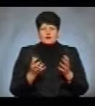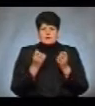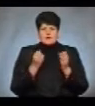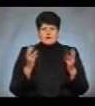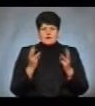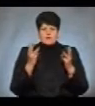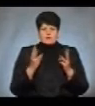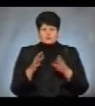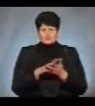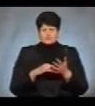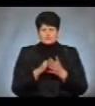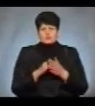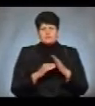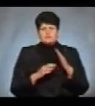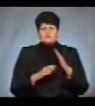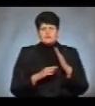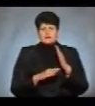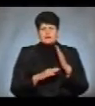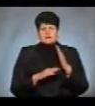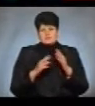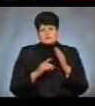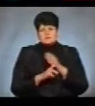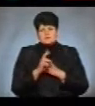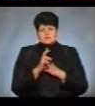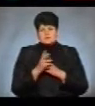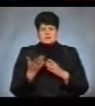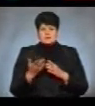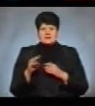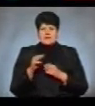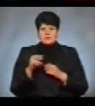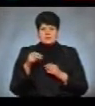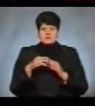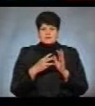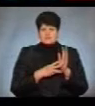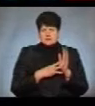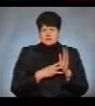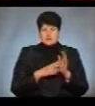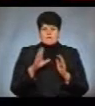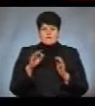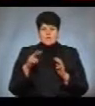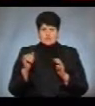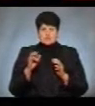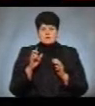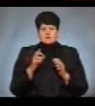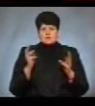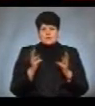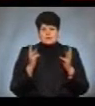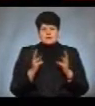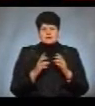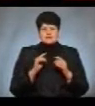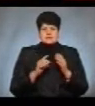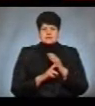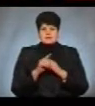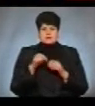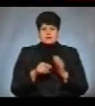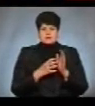вогонь пошкодив храм, три куполи та дерев'яні перегородки. Травень 2018-го на Волині у селі Буцин горіла церква, зведена у